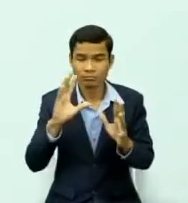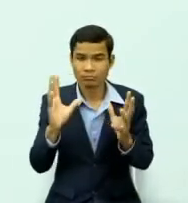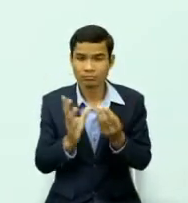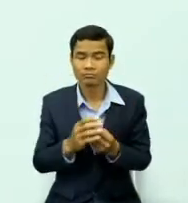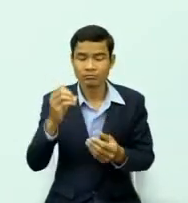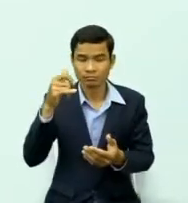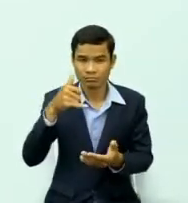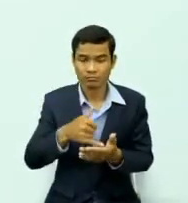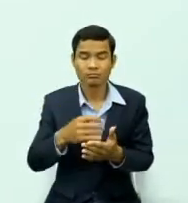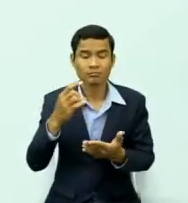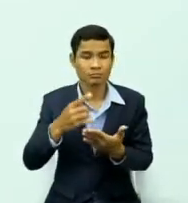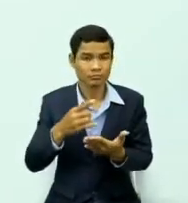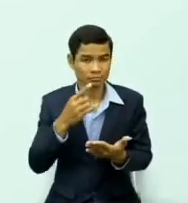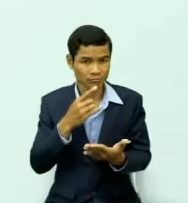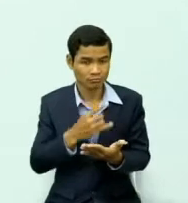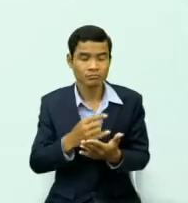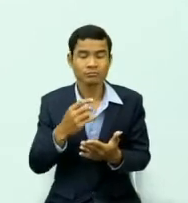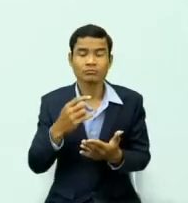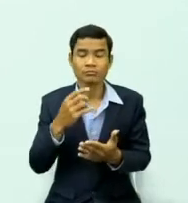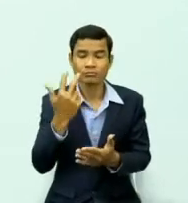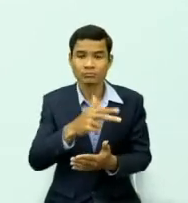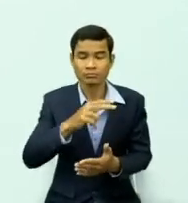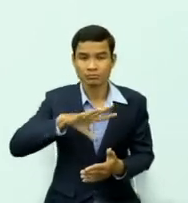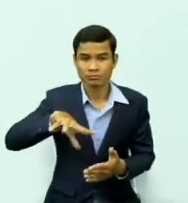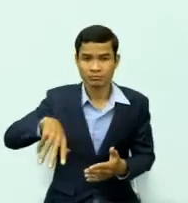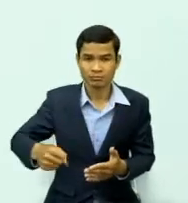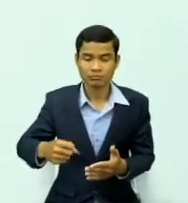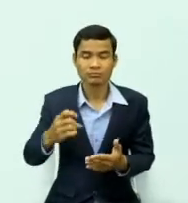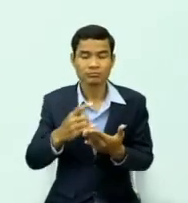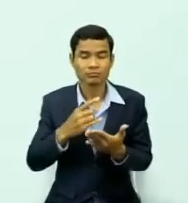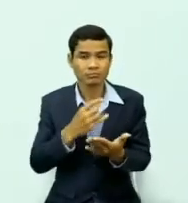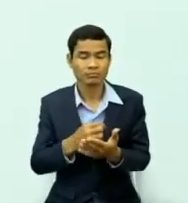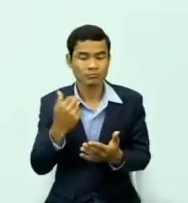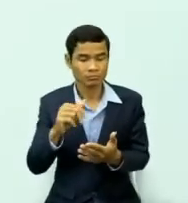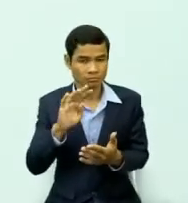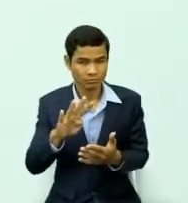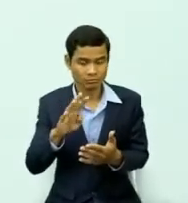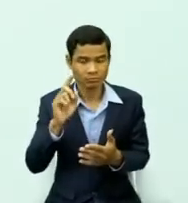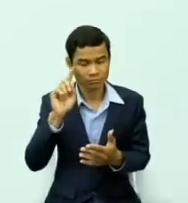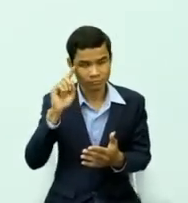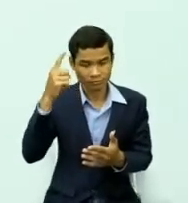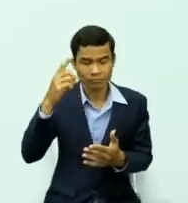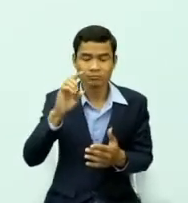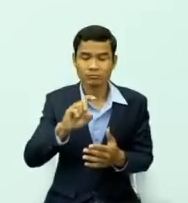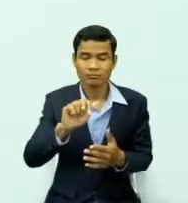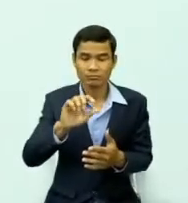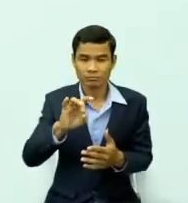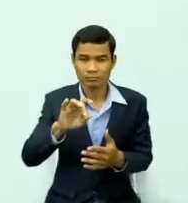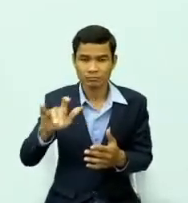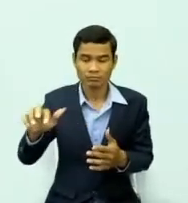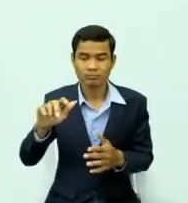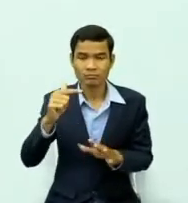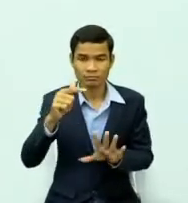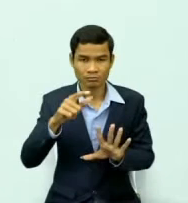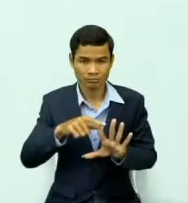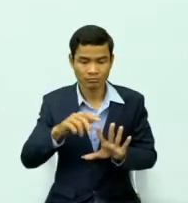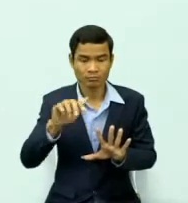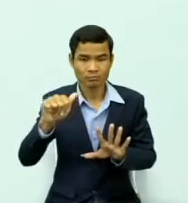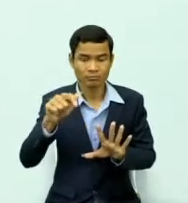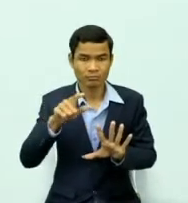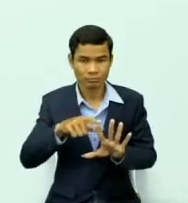bí, phía xa khó mái. Mê riêng tì bún, rùm lớp chân chì nẹ, ngô, nhộp, xóm